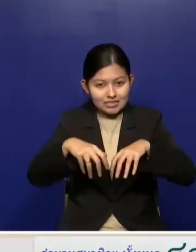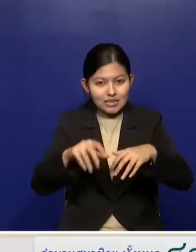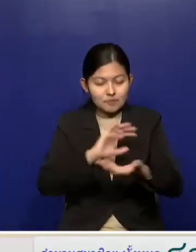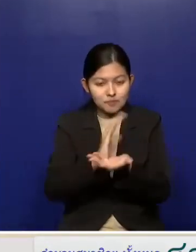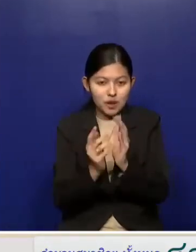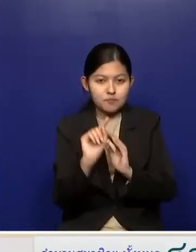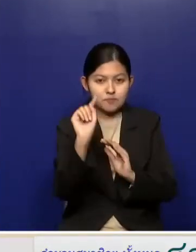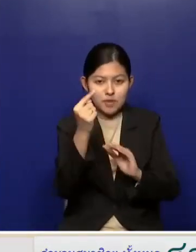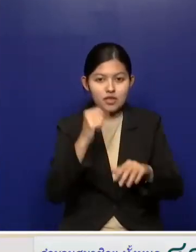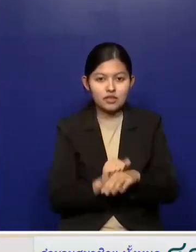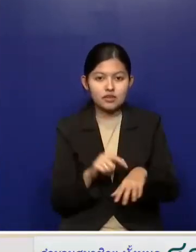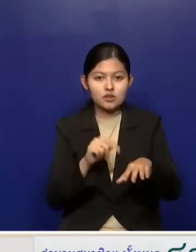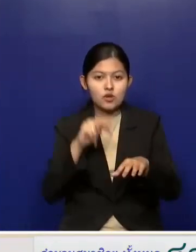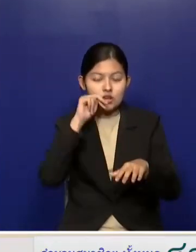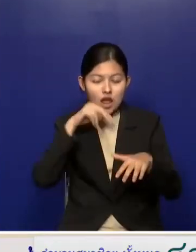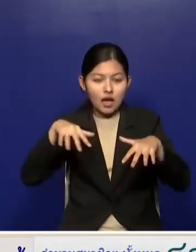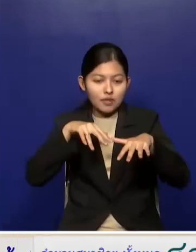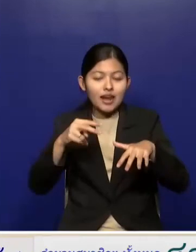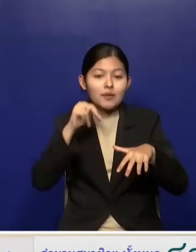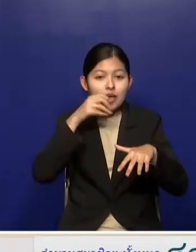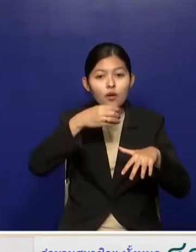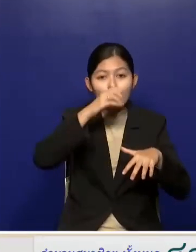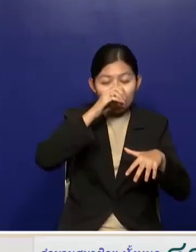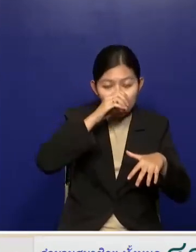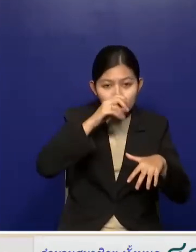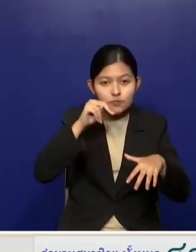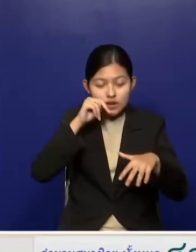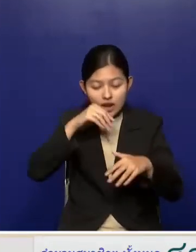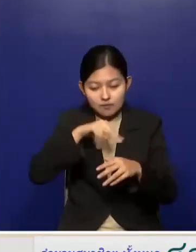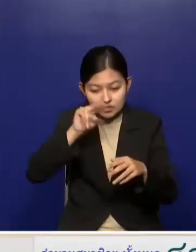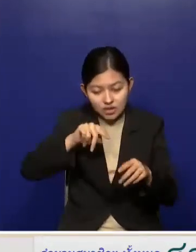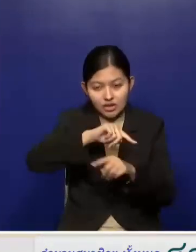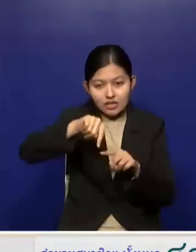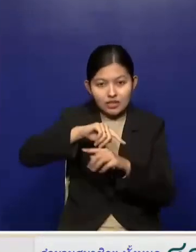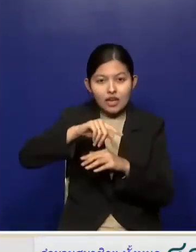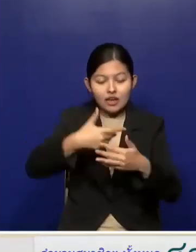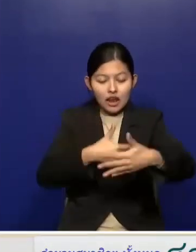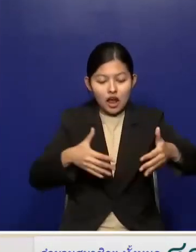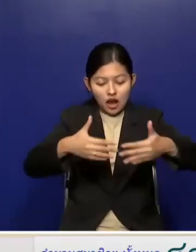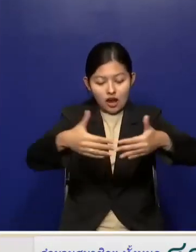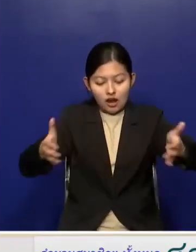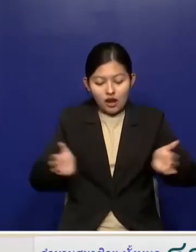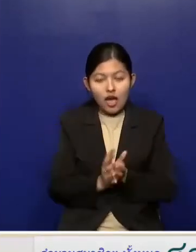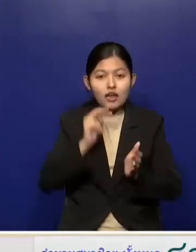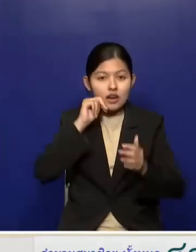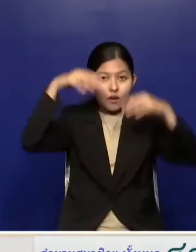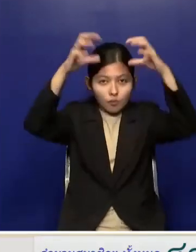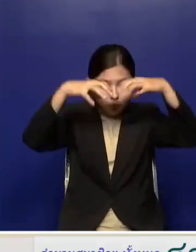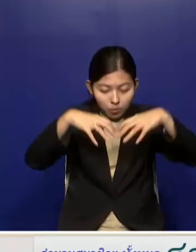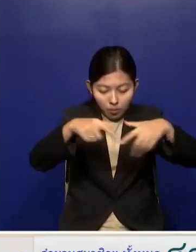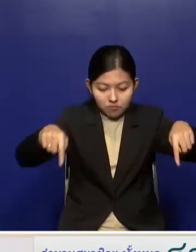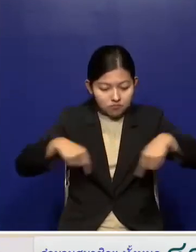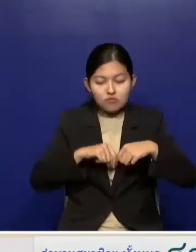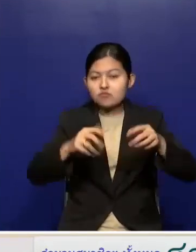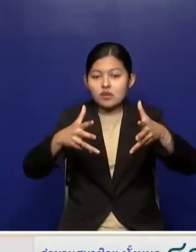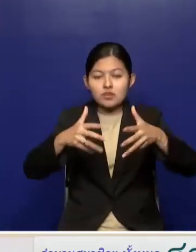นสวนของนัอุพโพกบริโภค ซึ่งมปัหาใเรื่องของพ้นที่กกเก็บน้ฝนไม่มีเพรวที่แงที่เอาเที่วหมดแล้ว ไปสรางราย